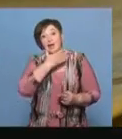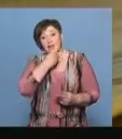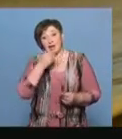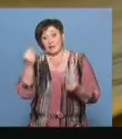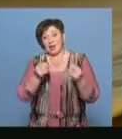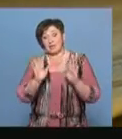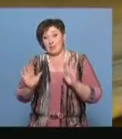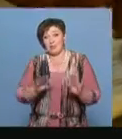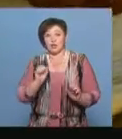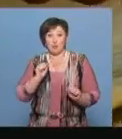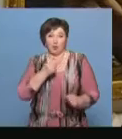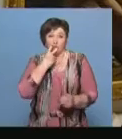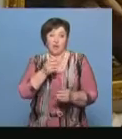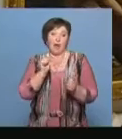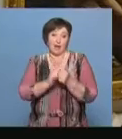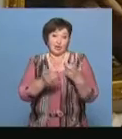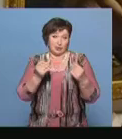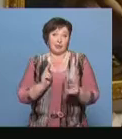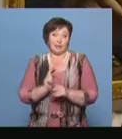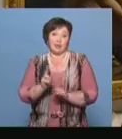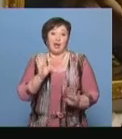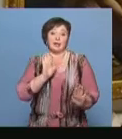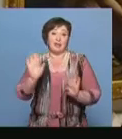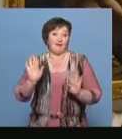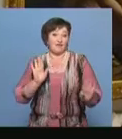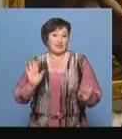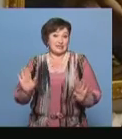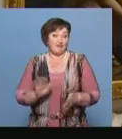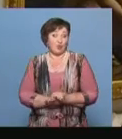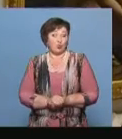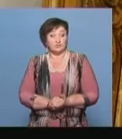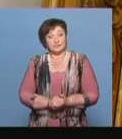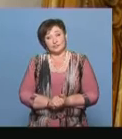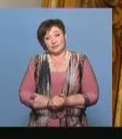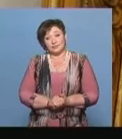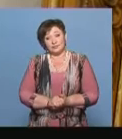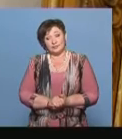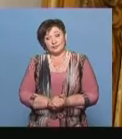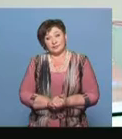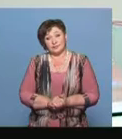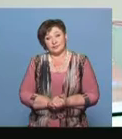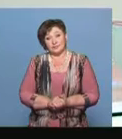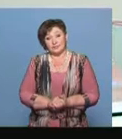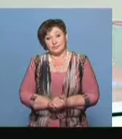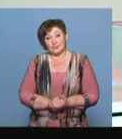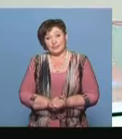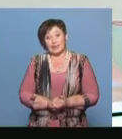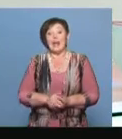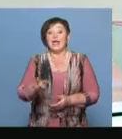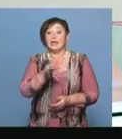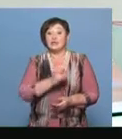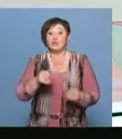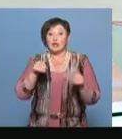посетители музея могут увидеть каждый день, придя на выставку. Дмитрий Вороновнин, Юрий Зелененький, телеканал «Моя Удмуртия». В республике